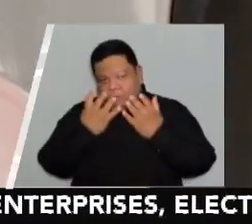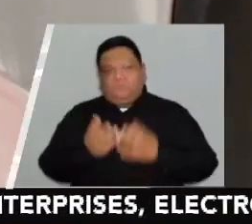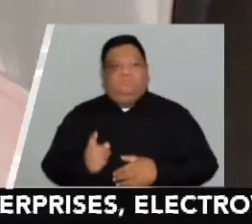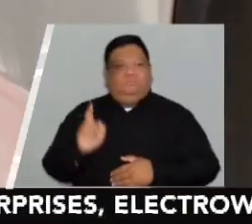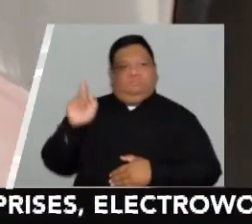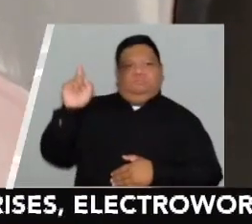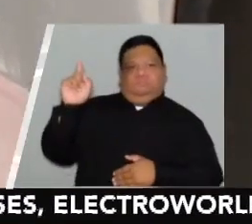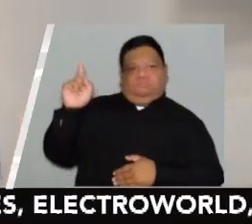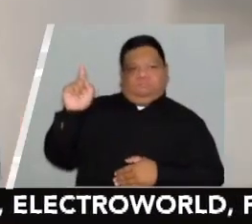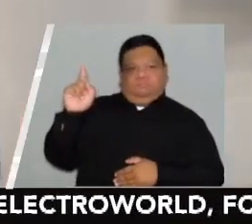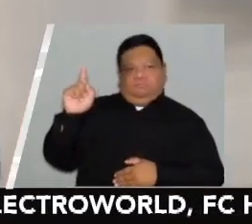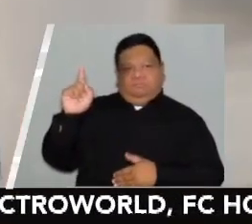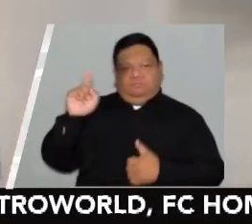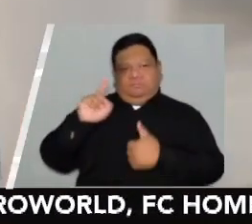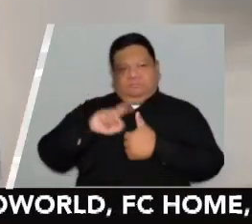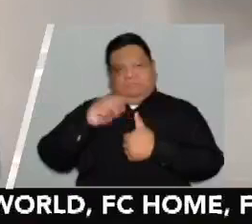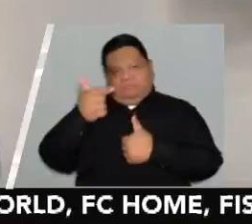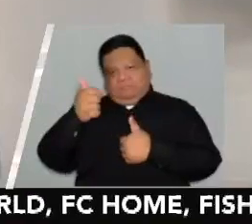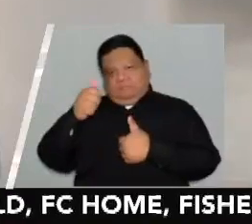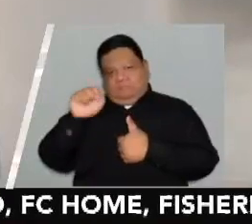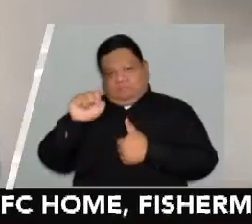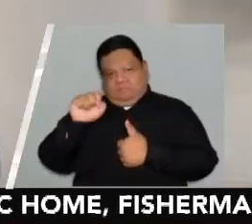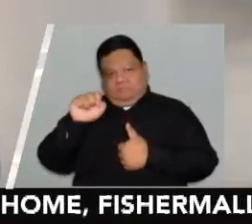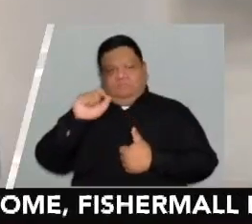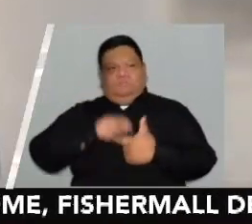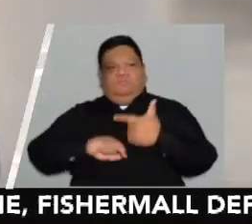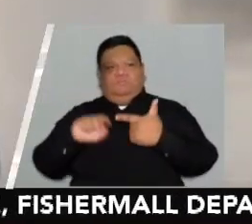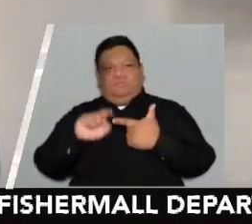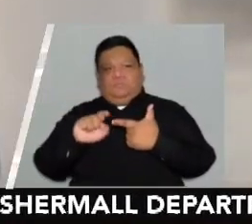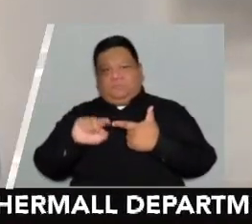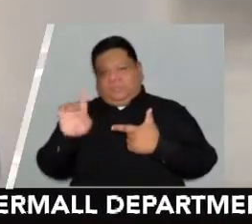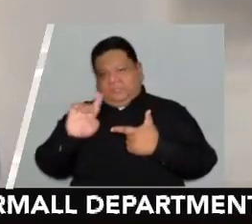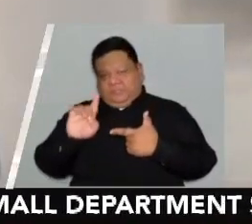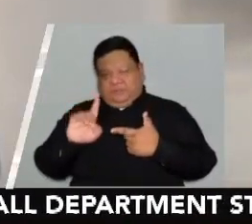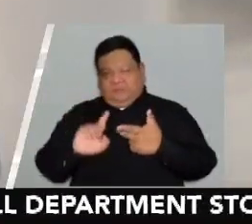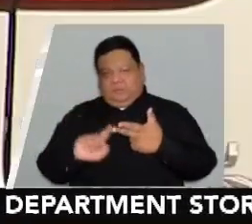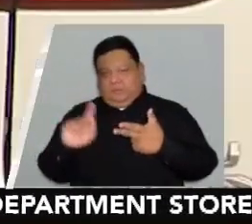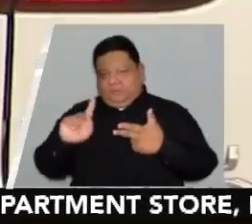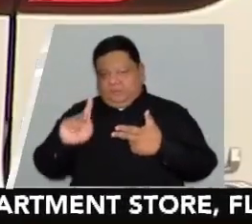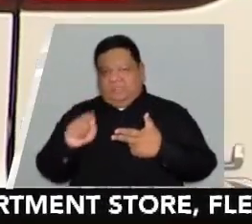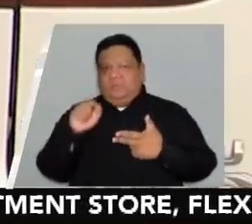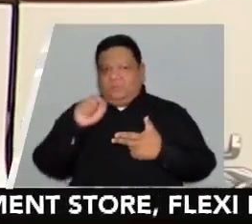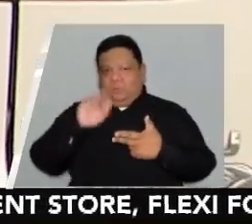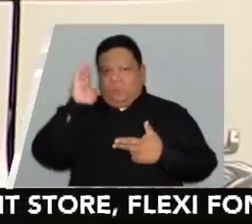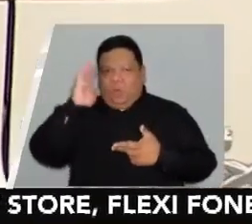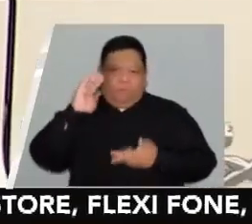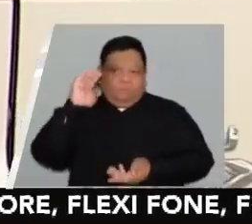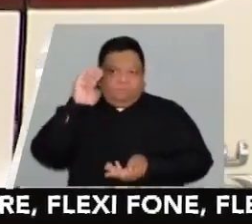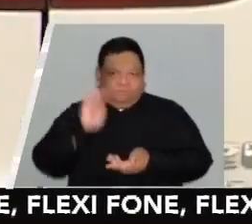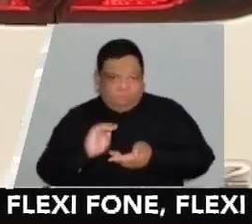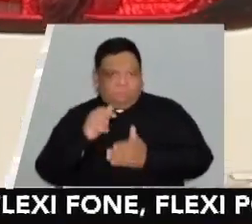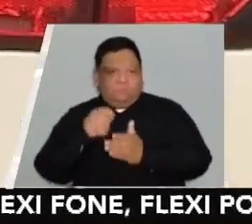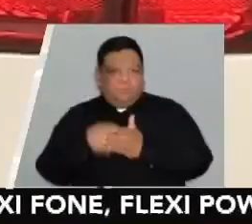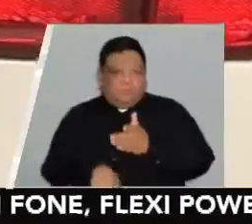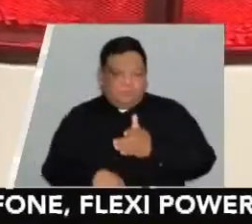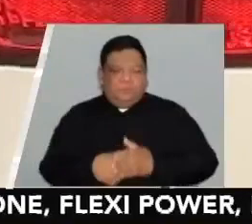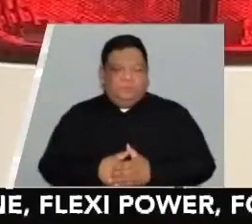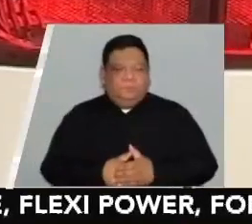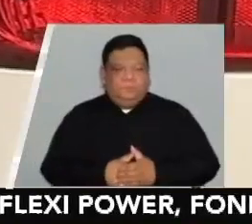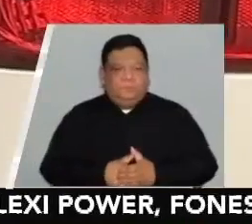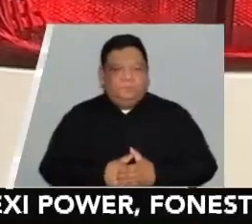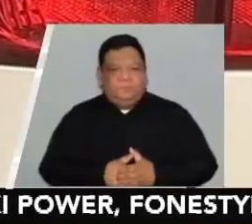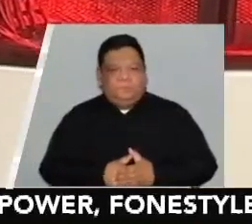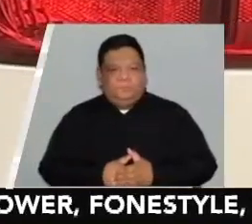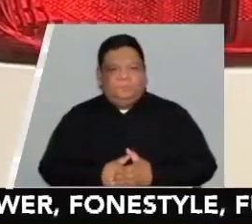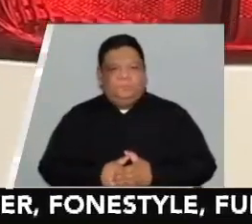gasolina. 50 hanggang 85 centavos sa kada litro ng diesel at 90 centavos hanggang piso ang inaasahang kalta sa